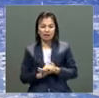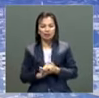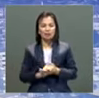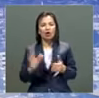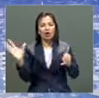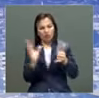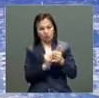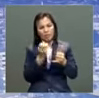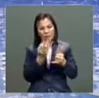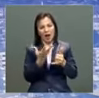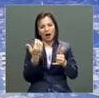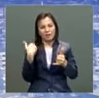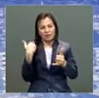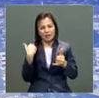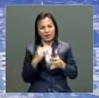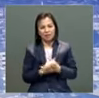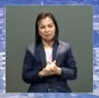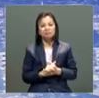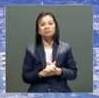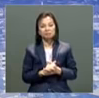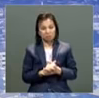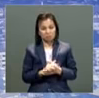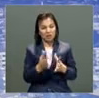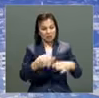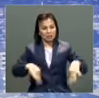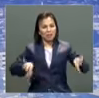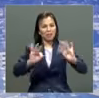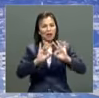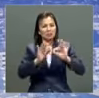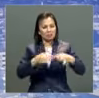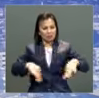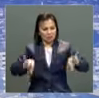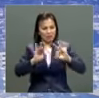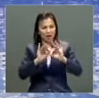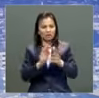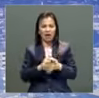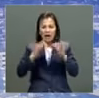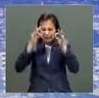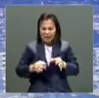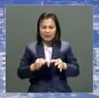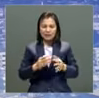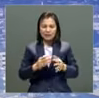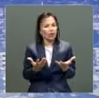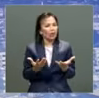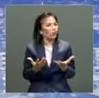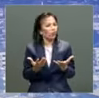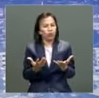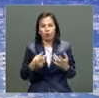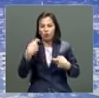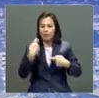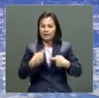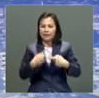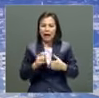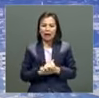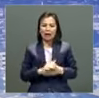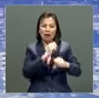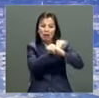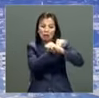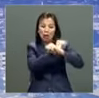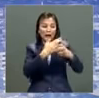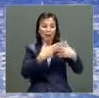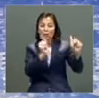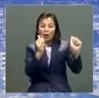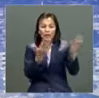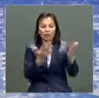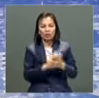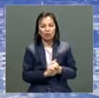นมาทันทีตรงนี้แหละครับถึงมีความสำคัญว่าจะตัดสินใจอะไรมันยากมากๆถ้ากาดตกนิดเดียวโดนน็อกทัน